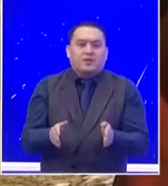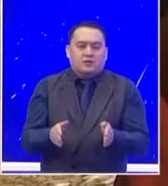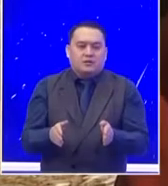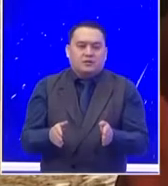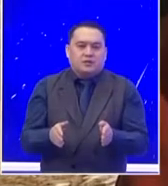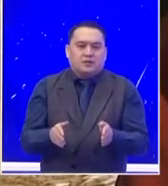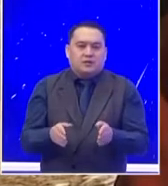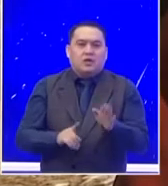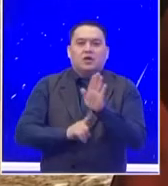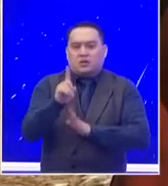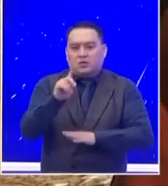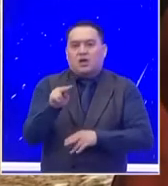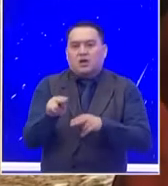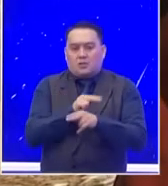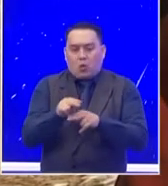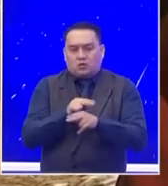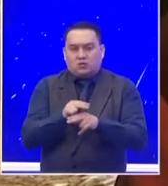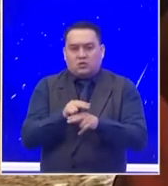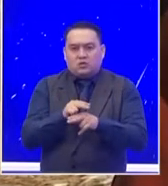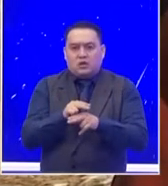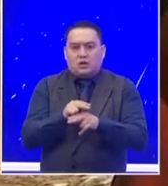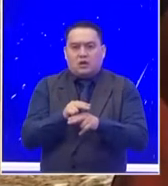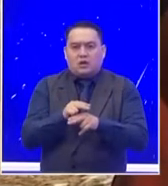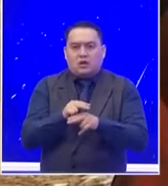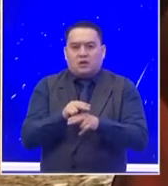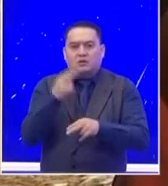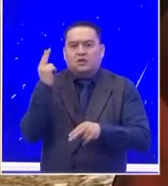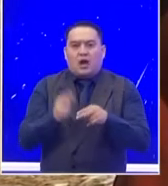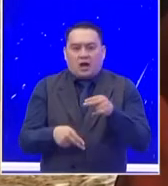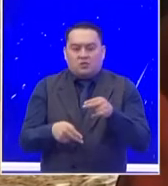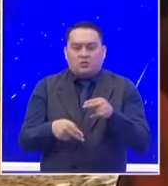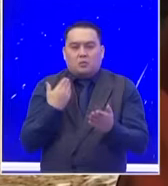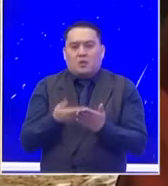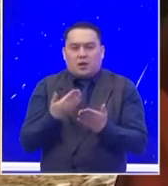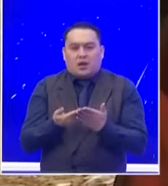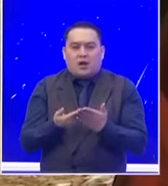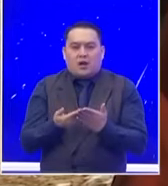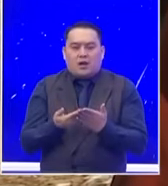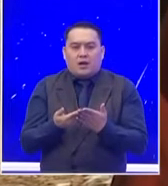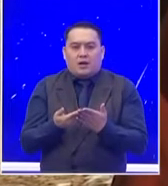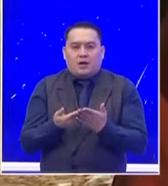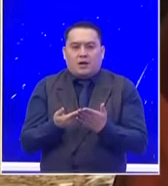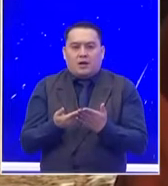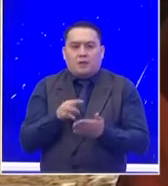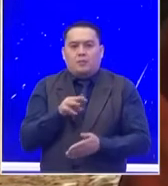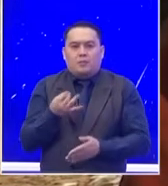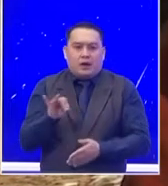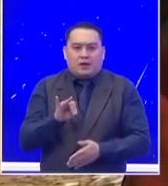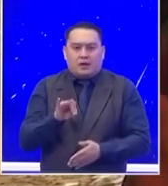Ремонт начинается с марта месяца и будет заканчиваться где-то мая